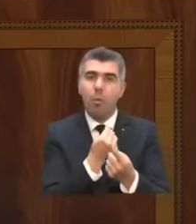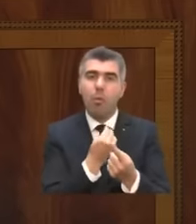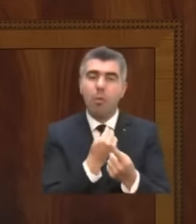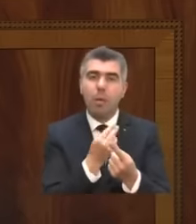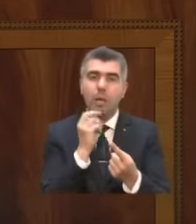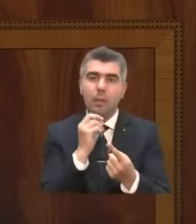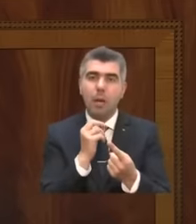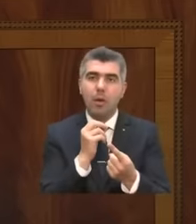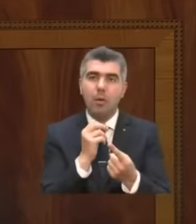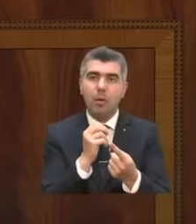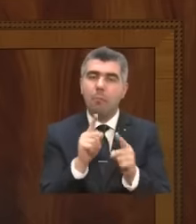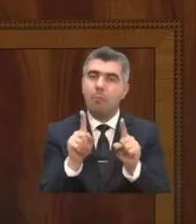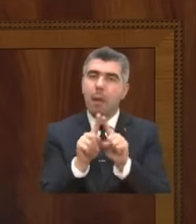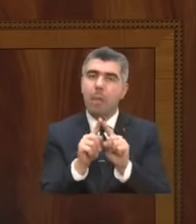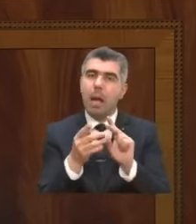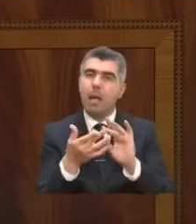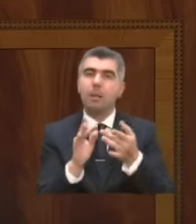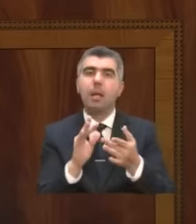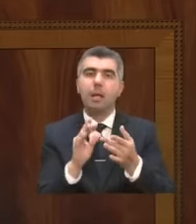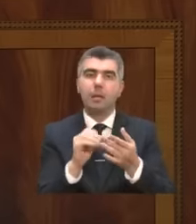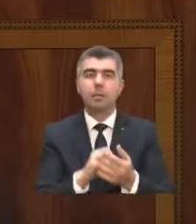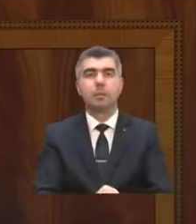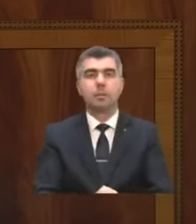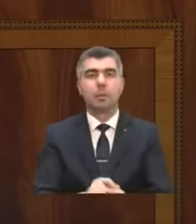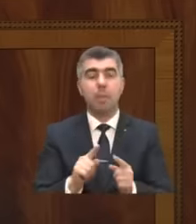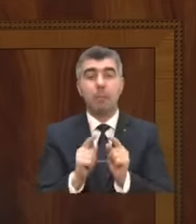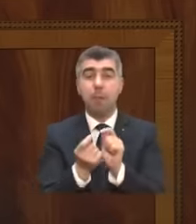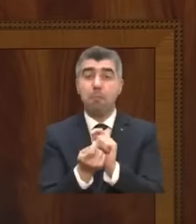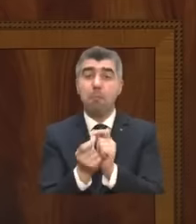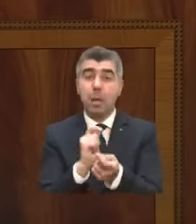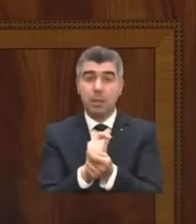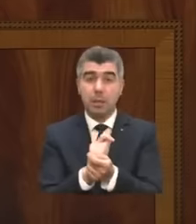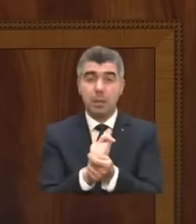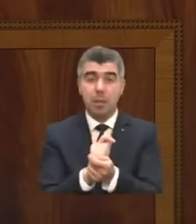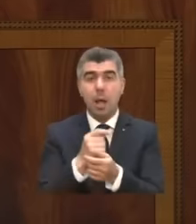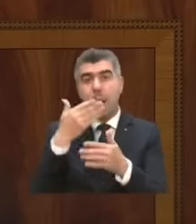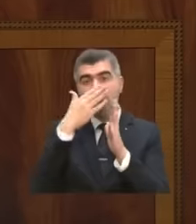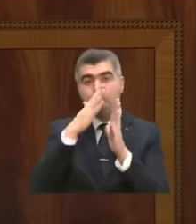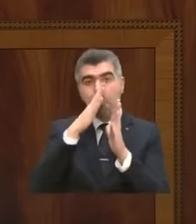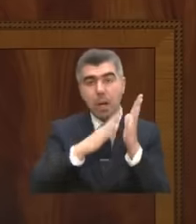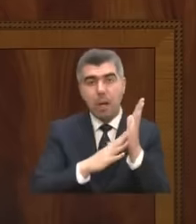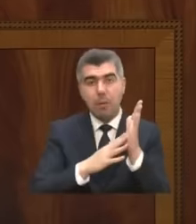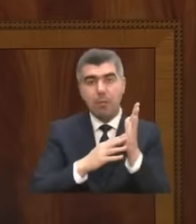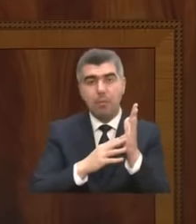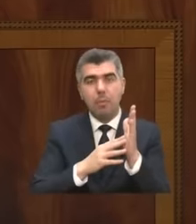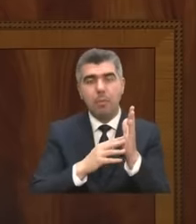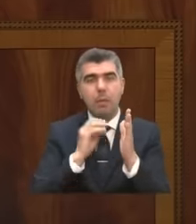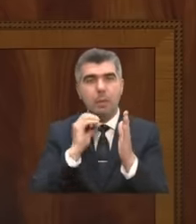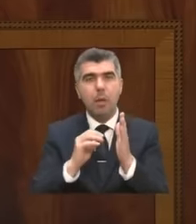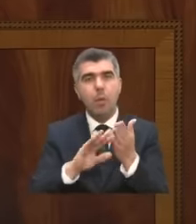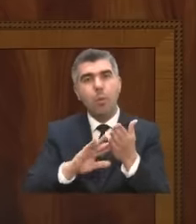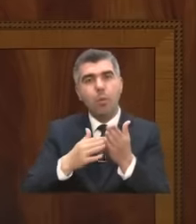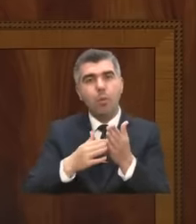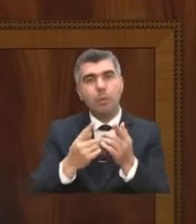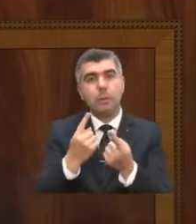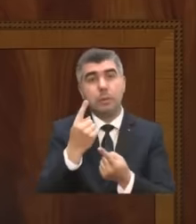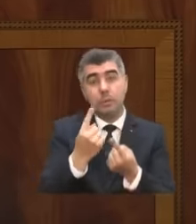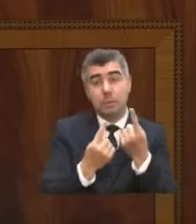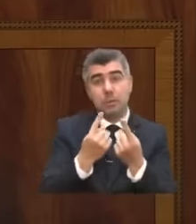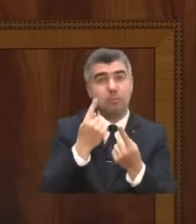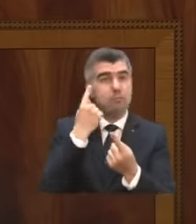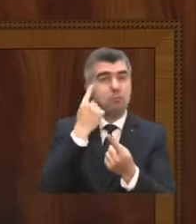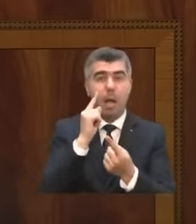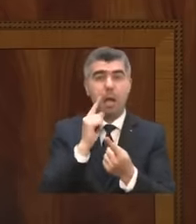افتراضية اختارت استبدال المغرب المؤسساتي بالمغرب الافتراضي. واش عارفين فين غاديين ولا غير